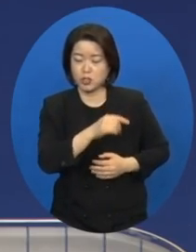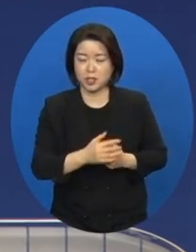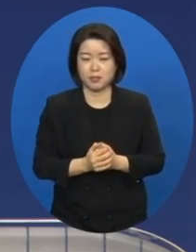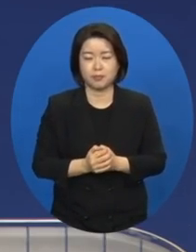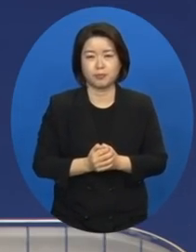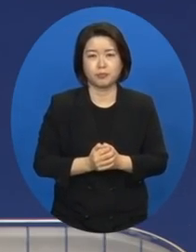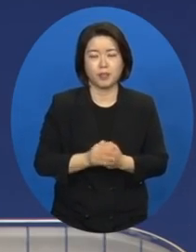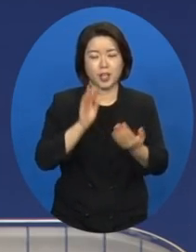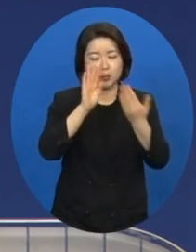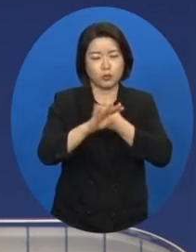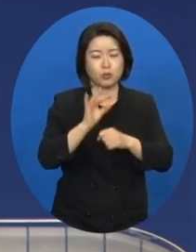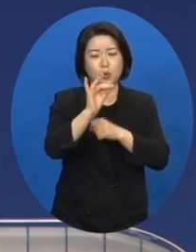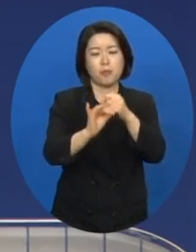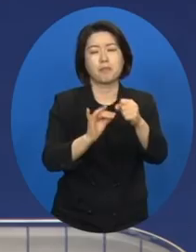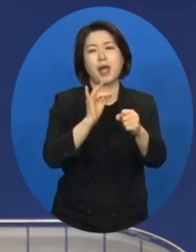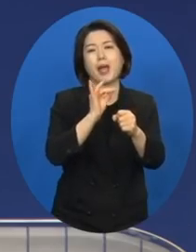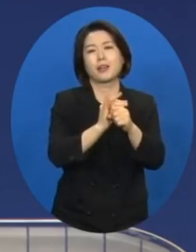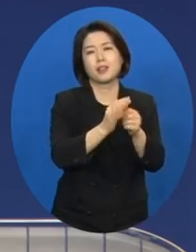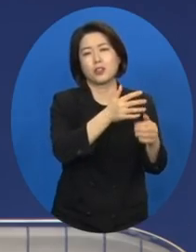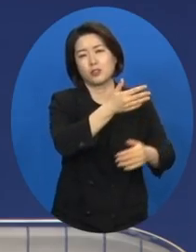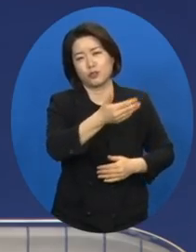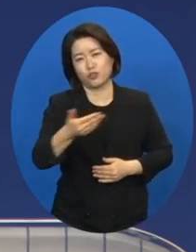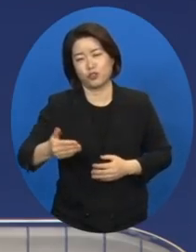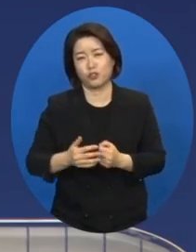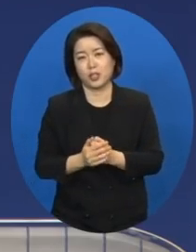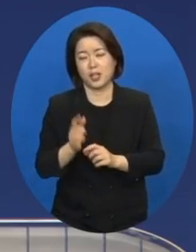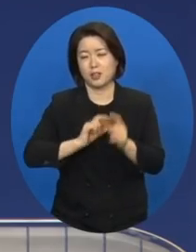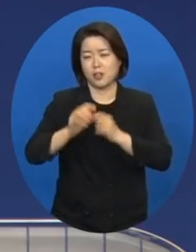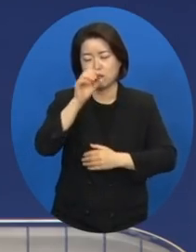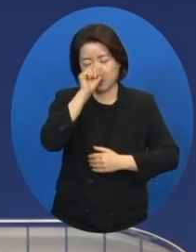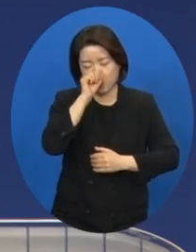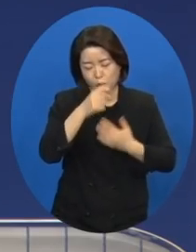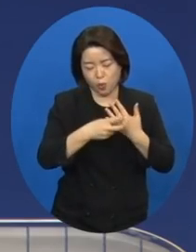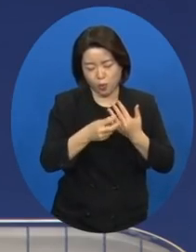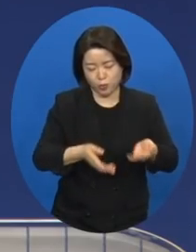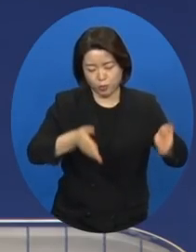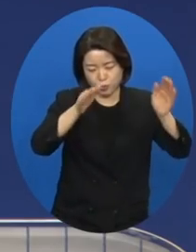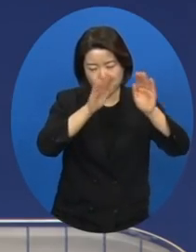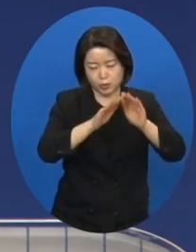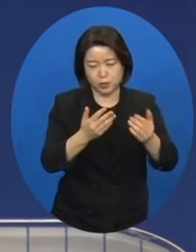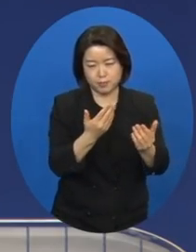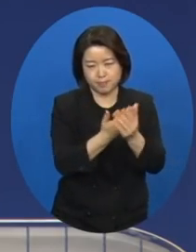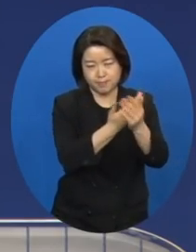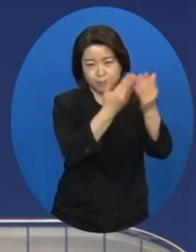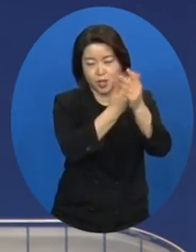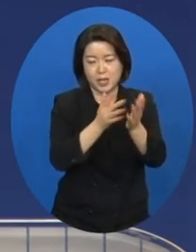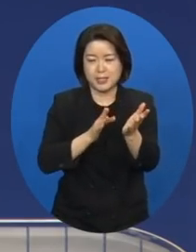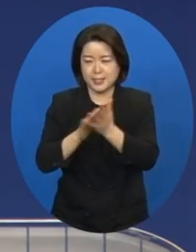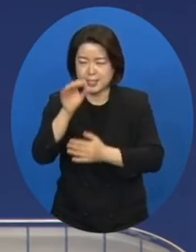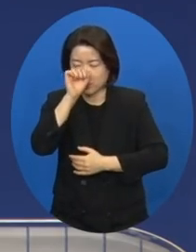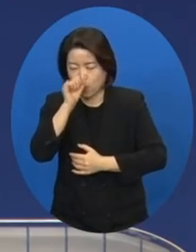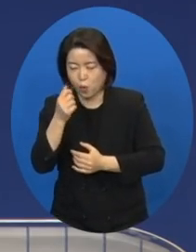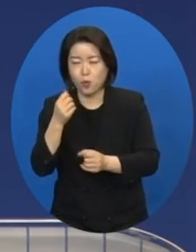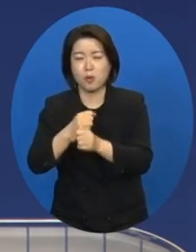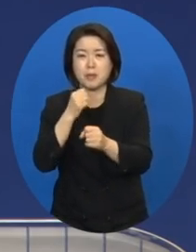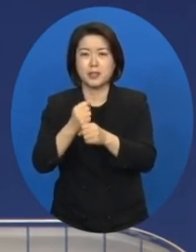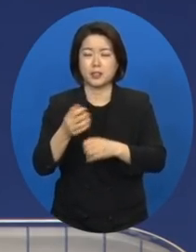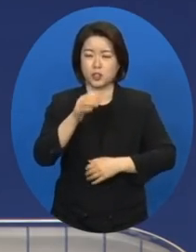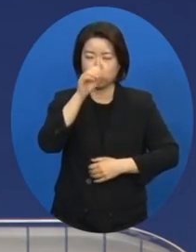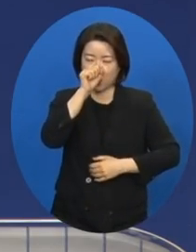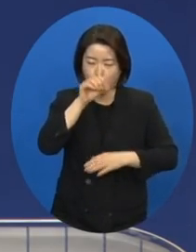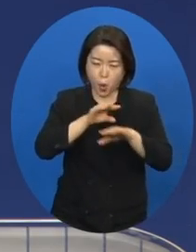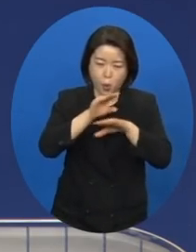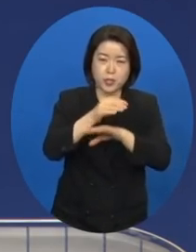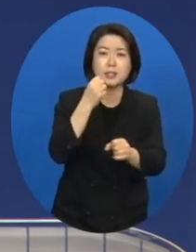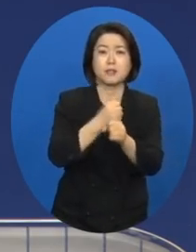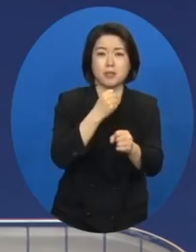100년이 지났습니다. 더 좋은 의료시설과 약들이 개발되었습니다. 더 좋은 안전장치가 달린 자동차가 생겨났습니다.